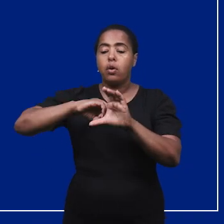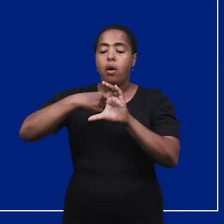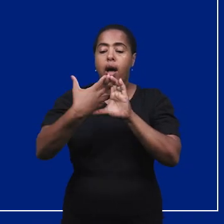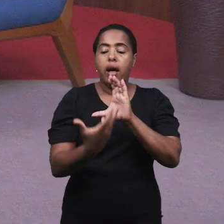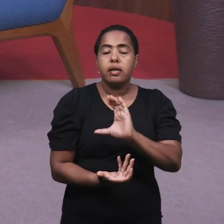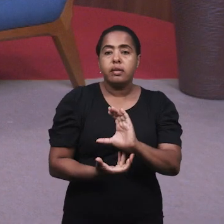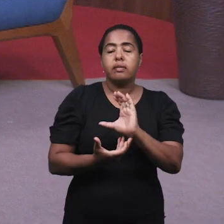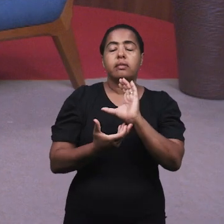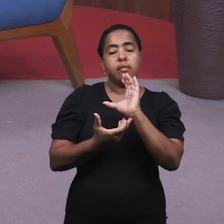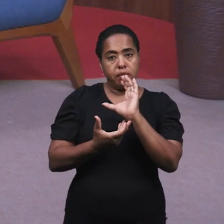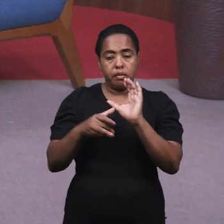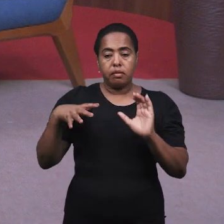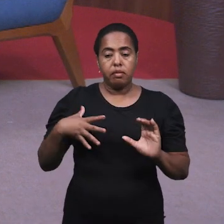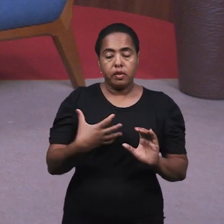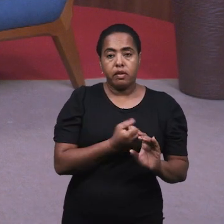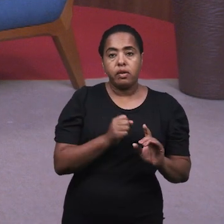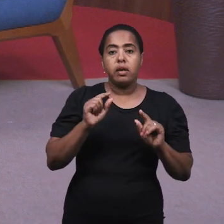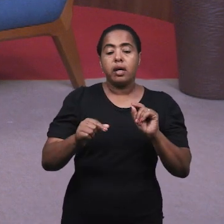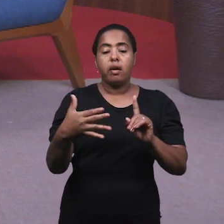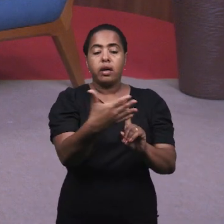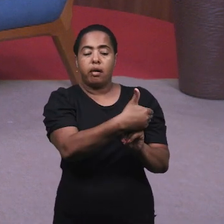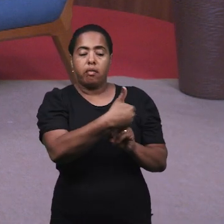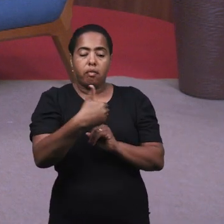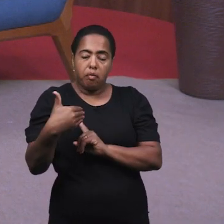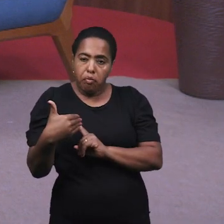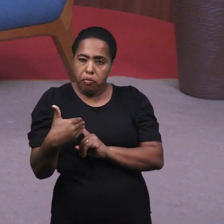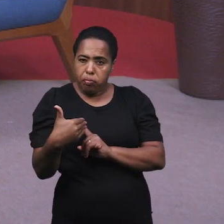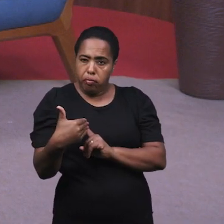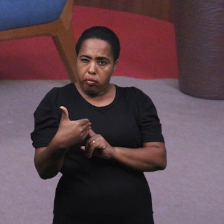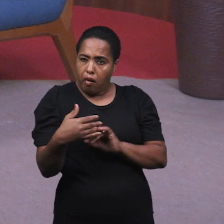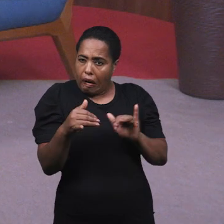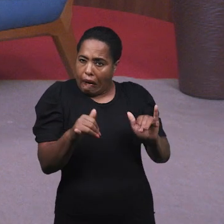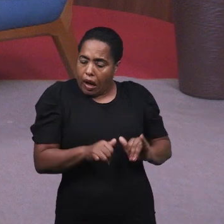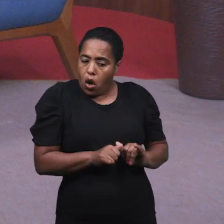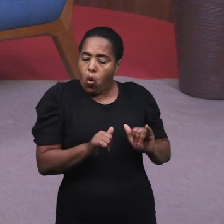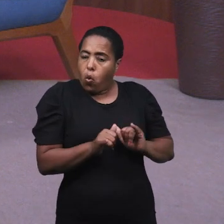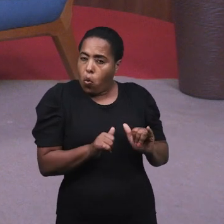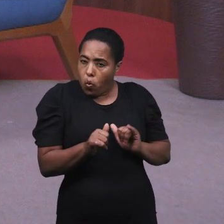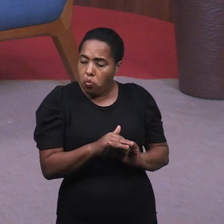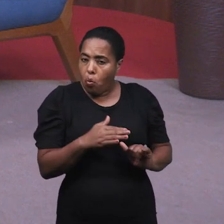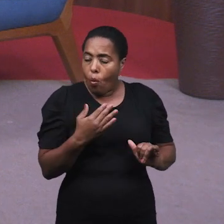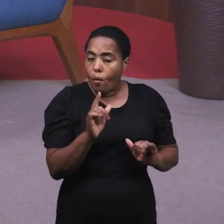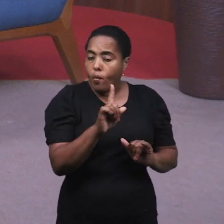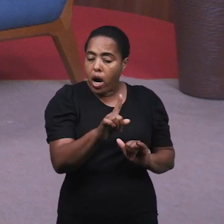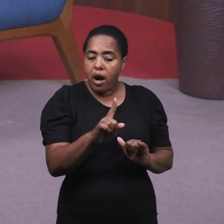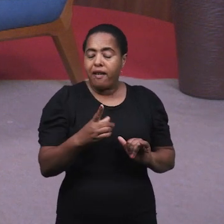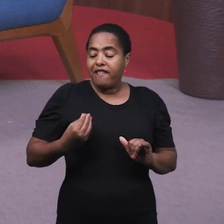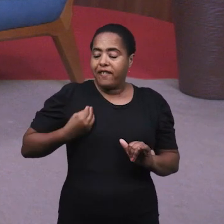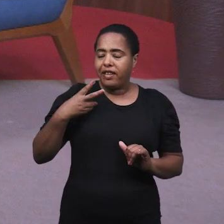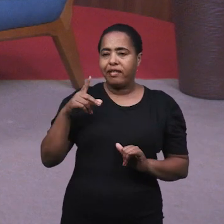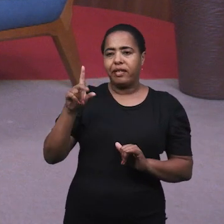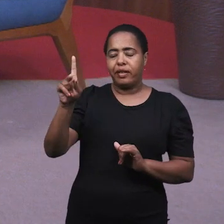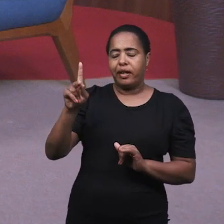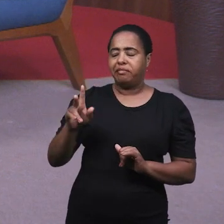salut qui est la délivrance pour ne pas périr, mais avoir la vie éternelle.